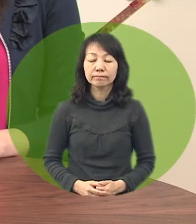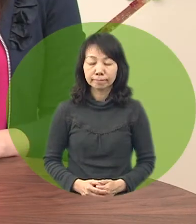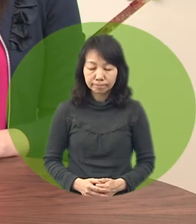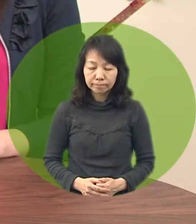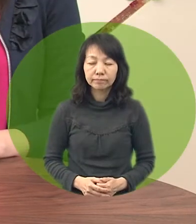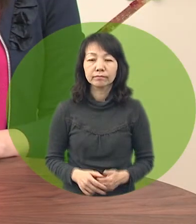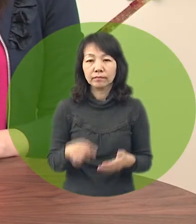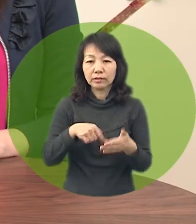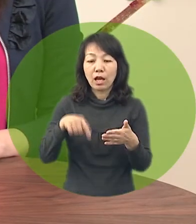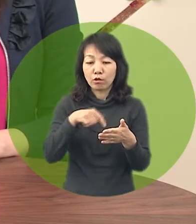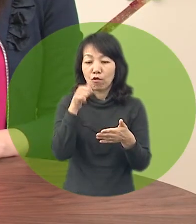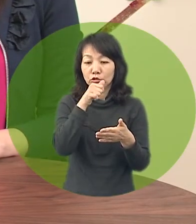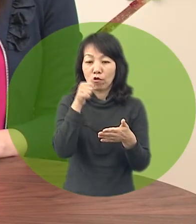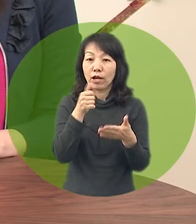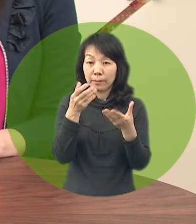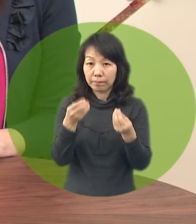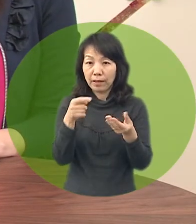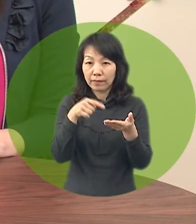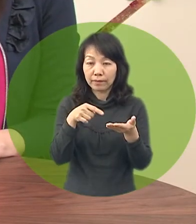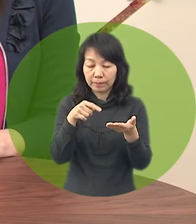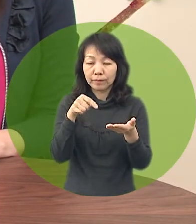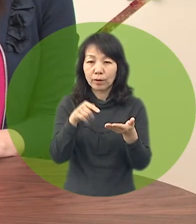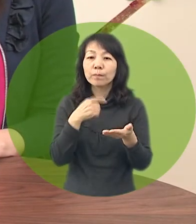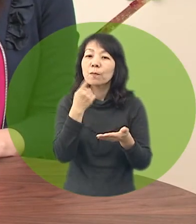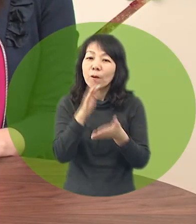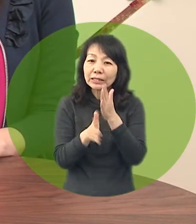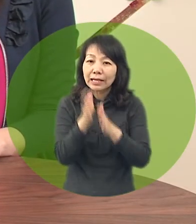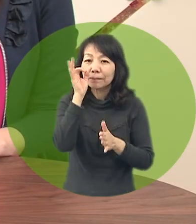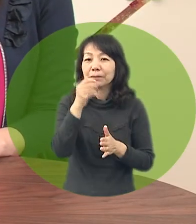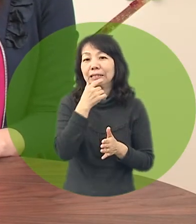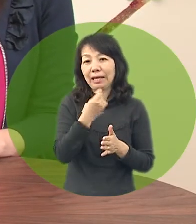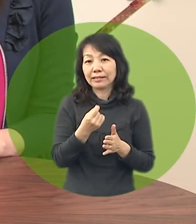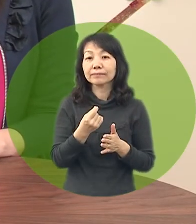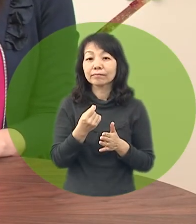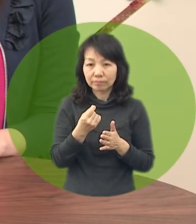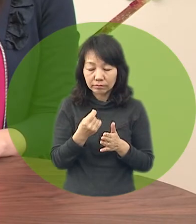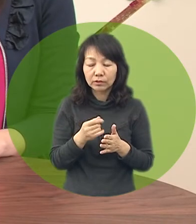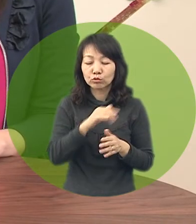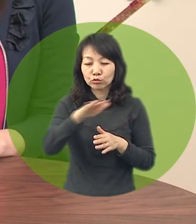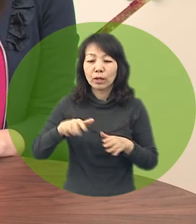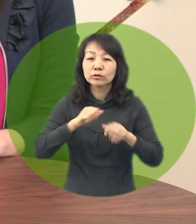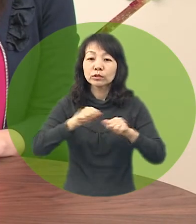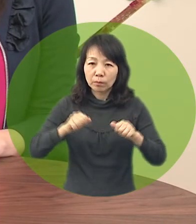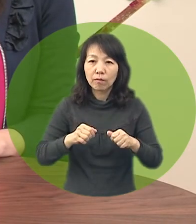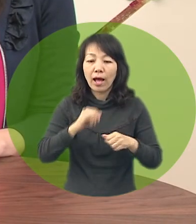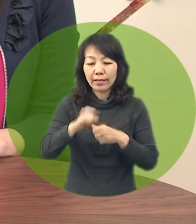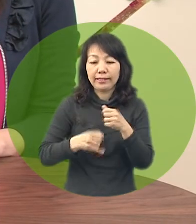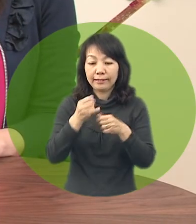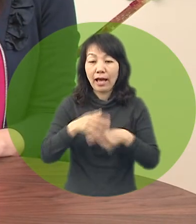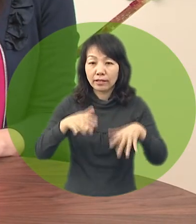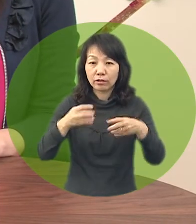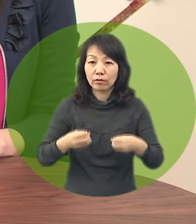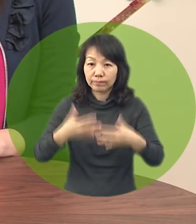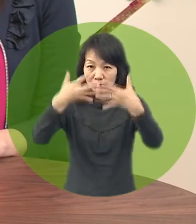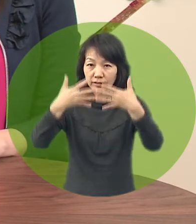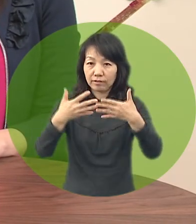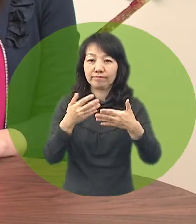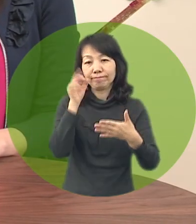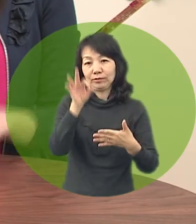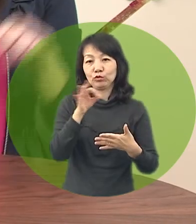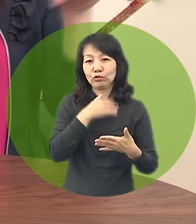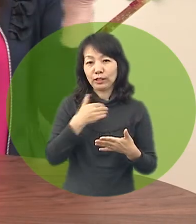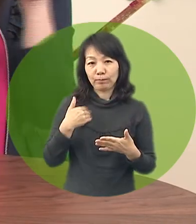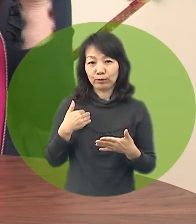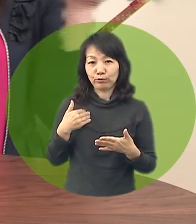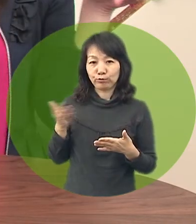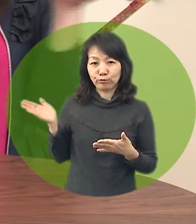番組でご紹介した内容をもう一度見たいという方、ウマンチュ広場はインターネットでもご覧いただけます。 こち